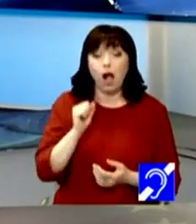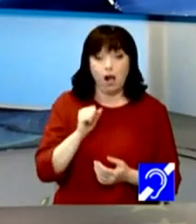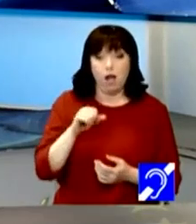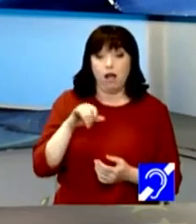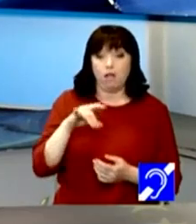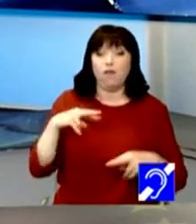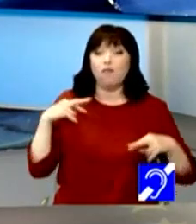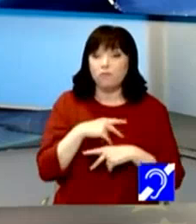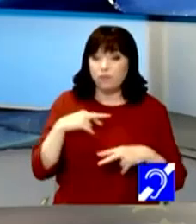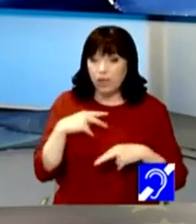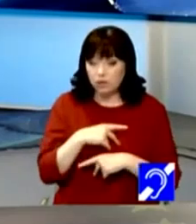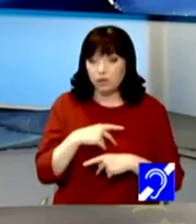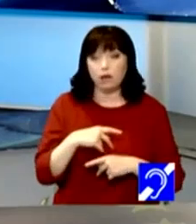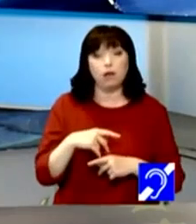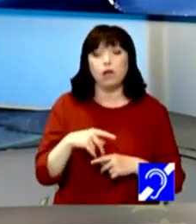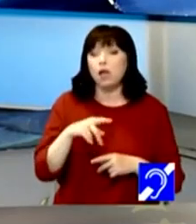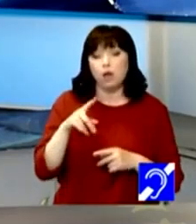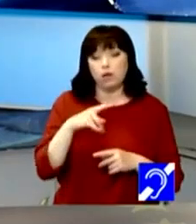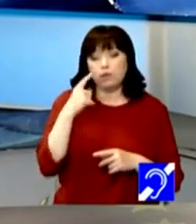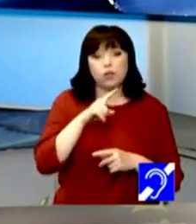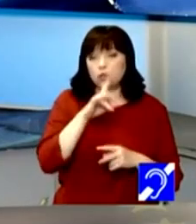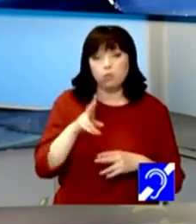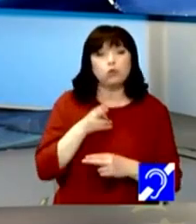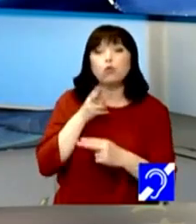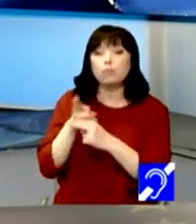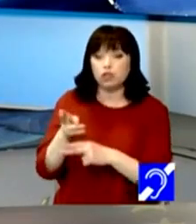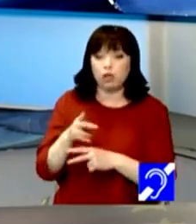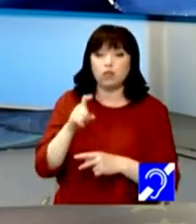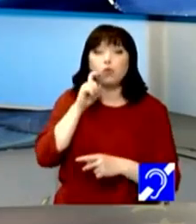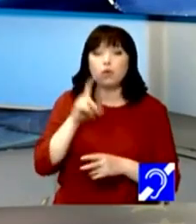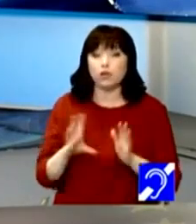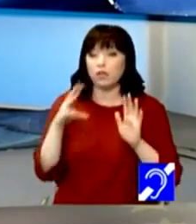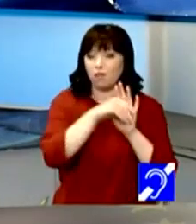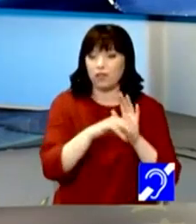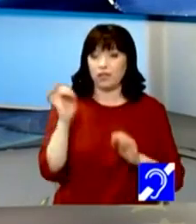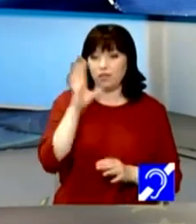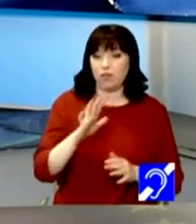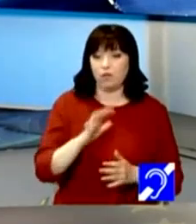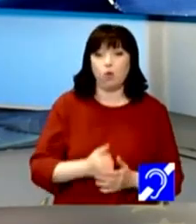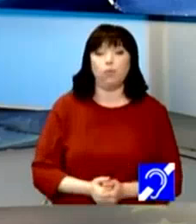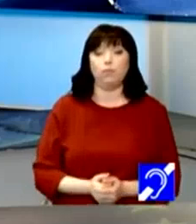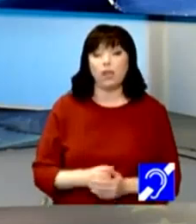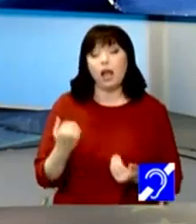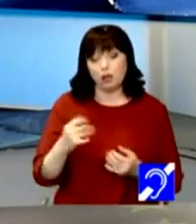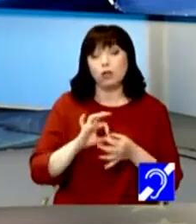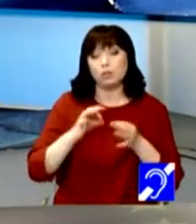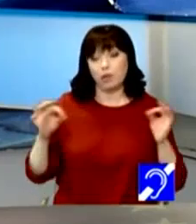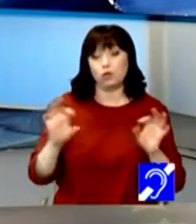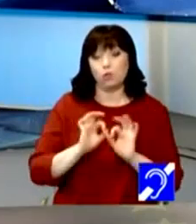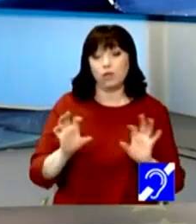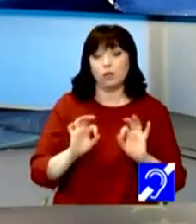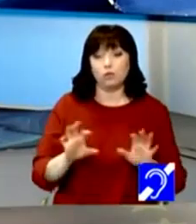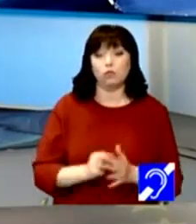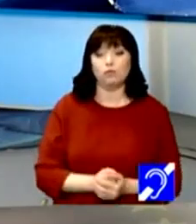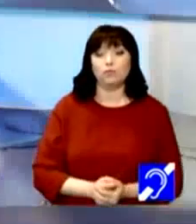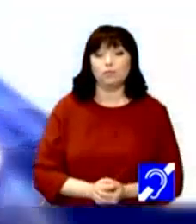Ungaria promite să nu împiedice aderarea Ucrainei la UE. Sunt știrile pe care vă invit să le urmăriți pe larg în rubrica Europa Azi.